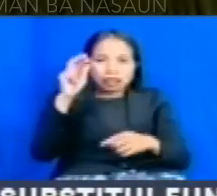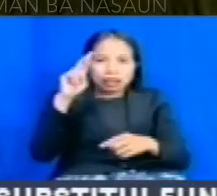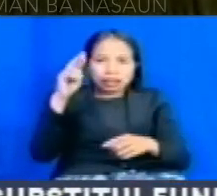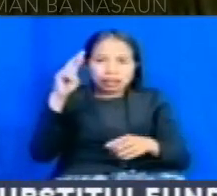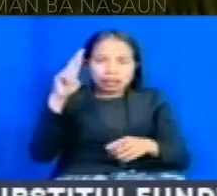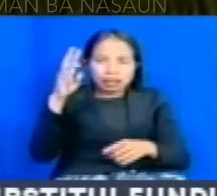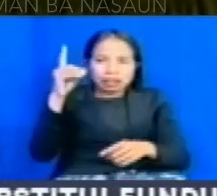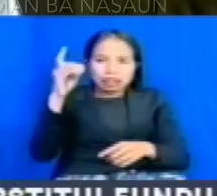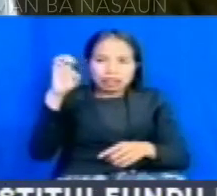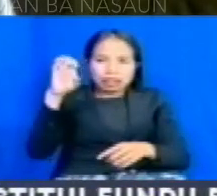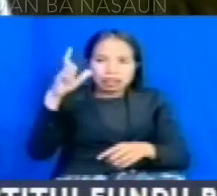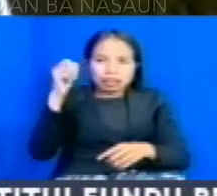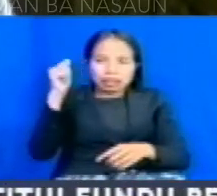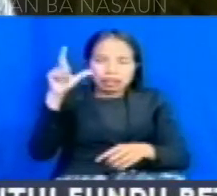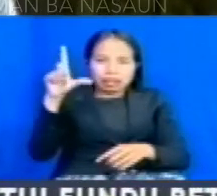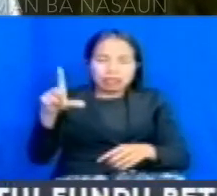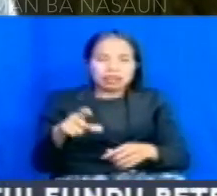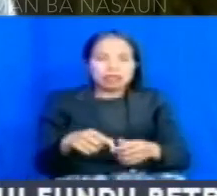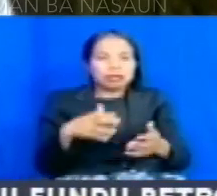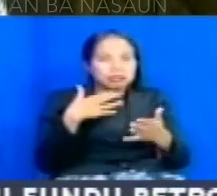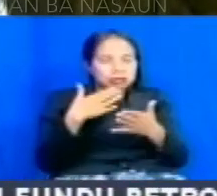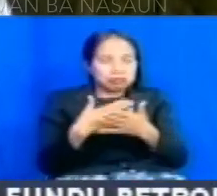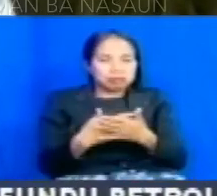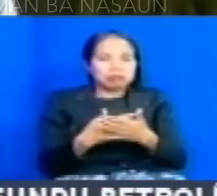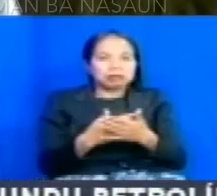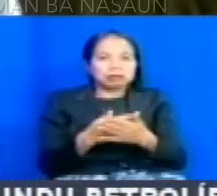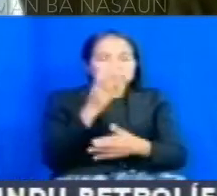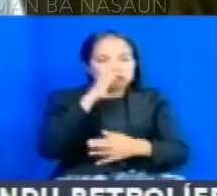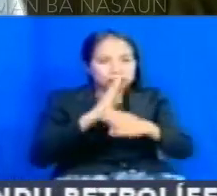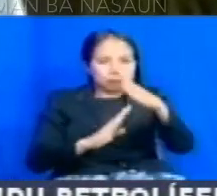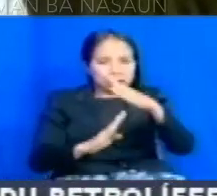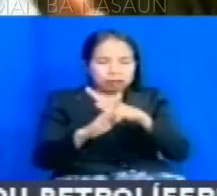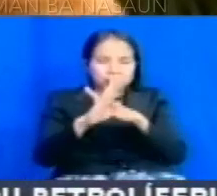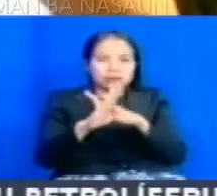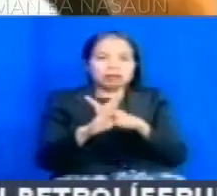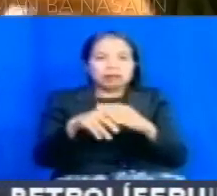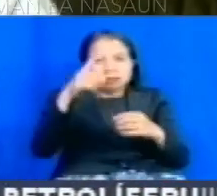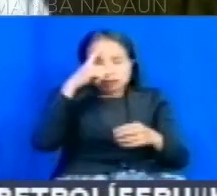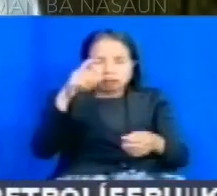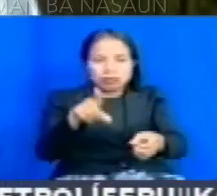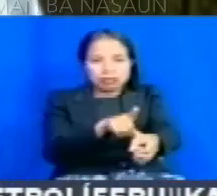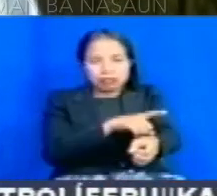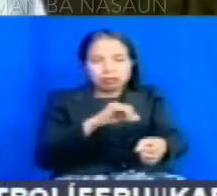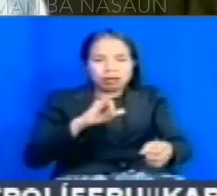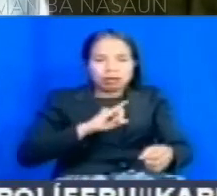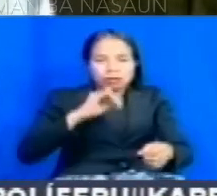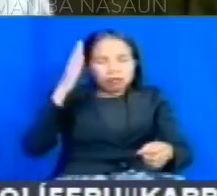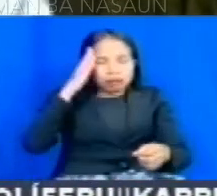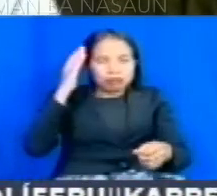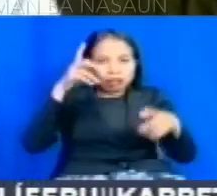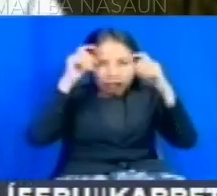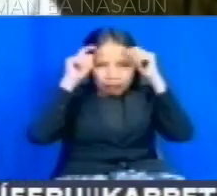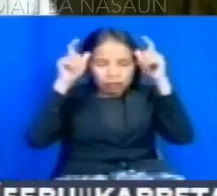ba itinerai. Honra bote tebes e sentem-se emocionado também. Cleurônomos, ao ano em cada